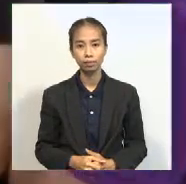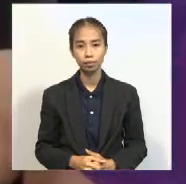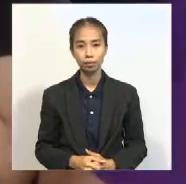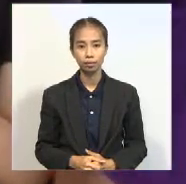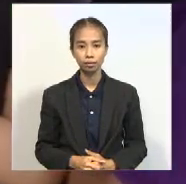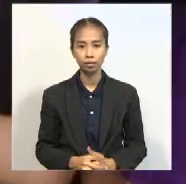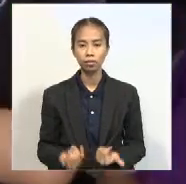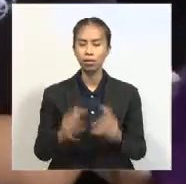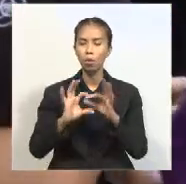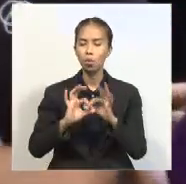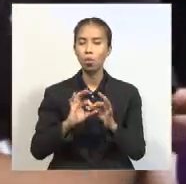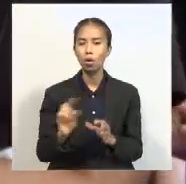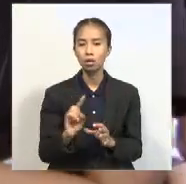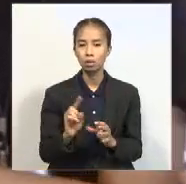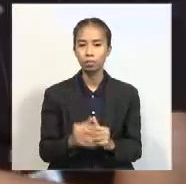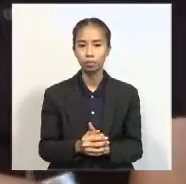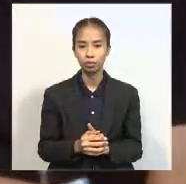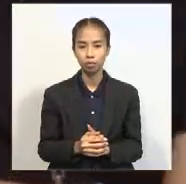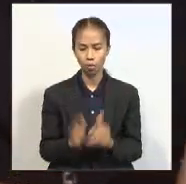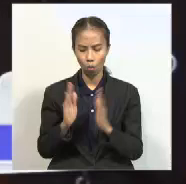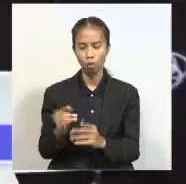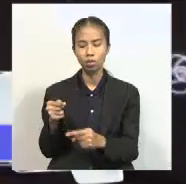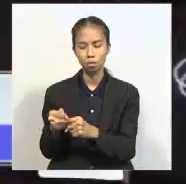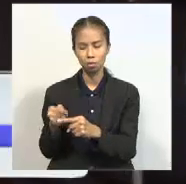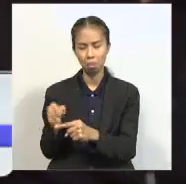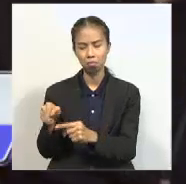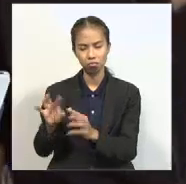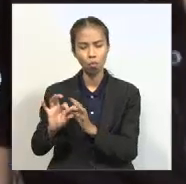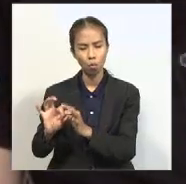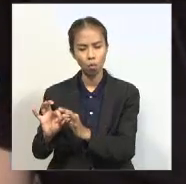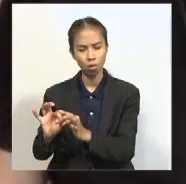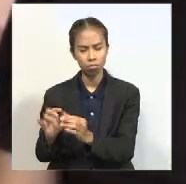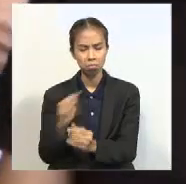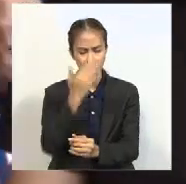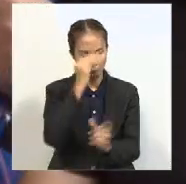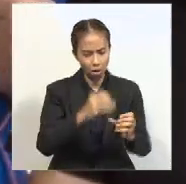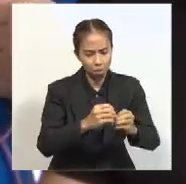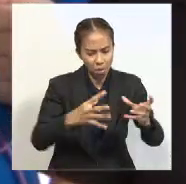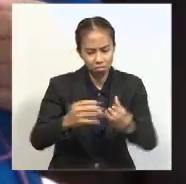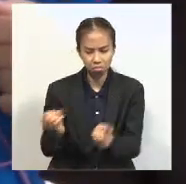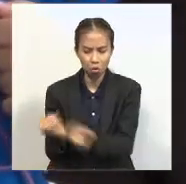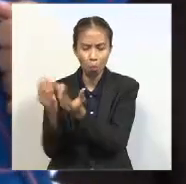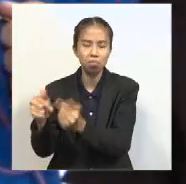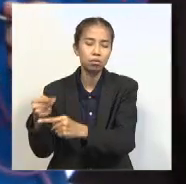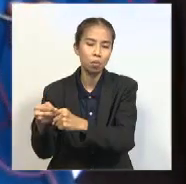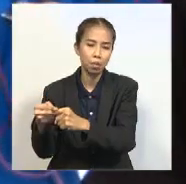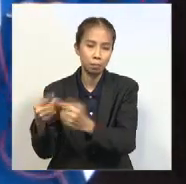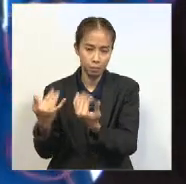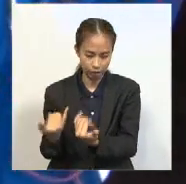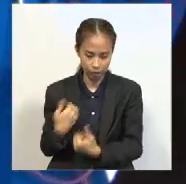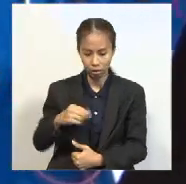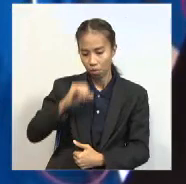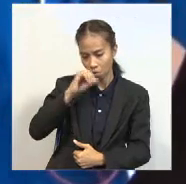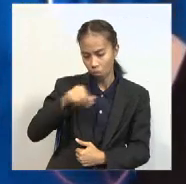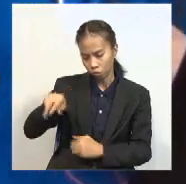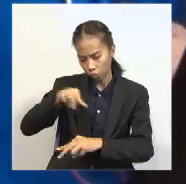แต่ที่ท่านเป็นห่วงมากที่สุดก็คือคนที่บาดเจ็บที่ได้รับผลกระทบค่ะก็ท่านก็ให้เจ้าหน้าที่ในพื้นที่เนี่